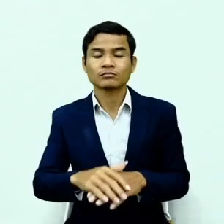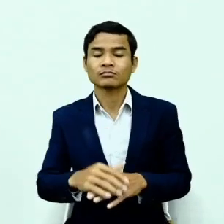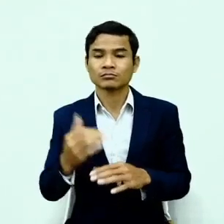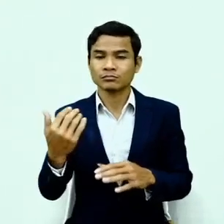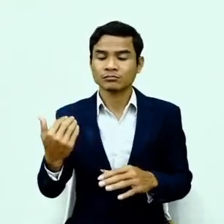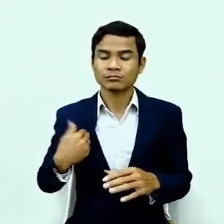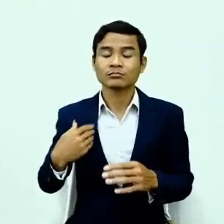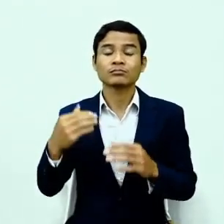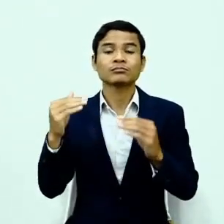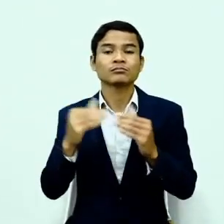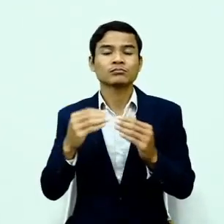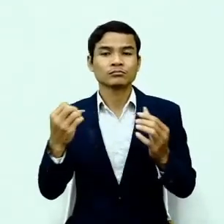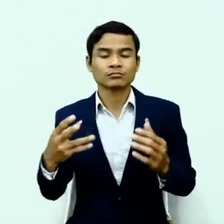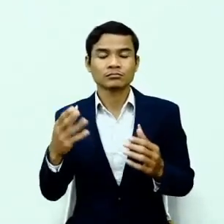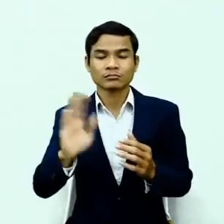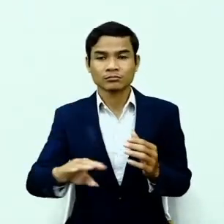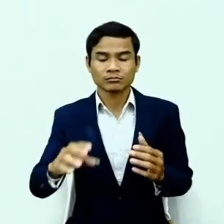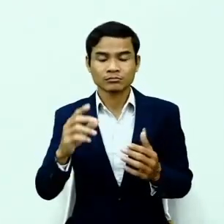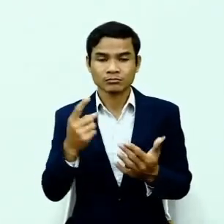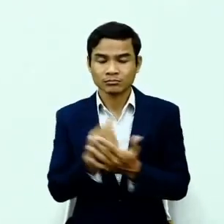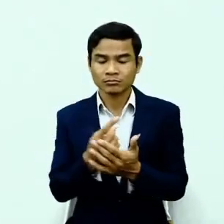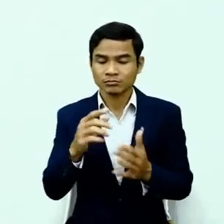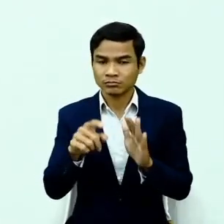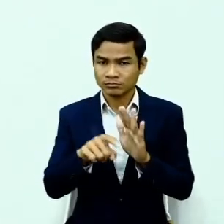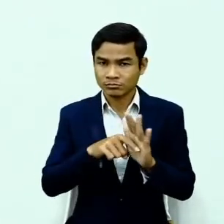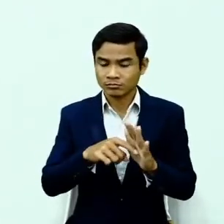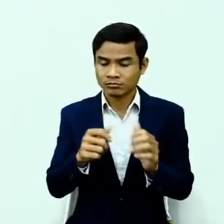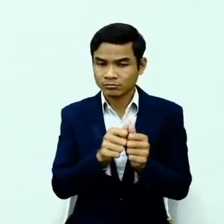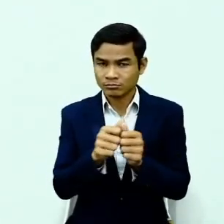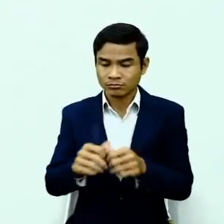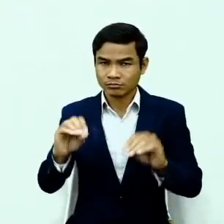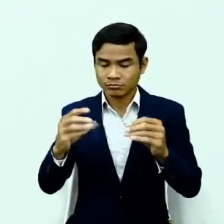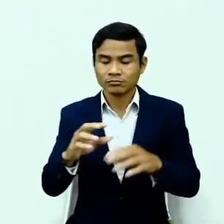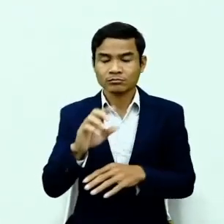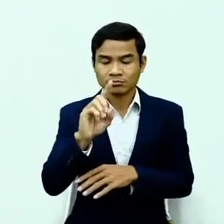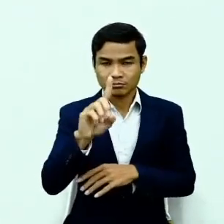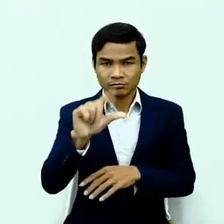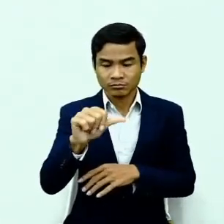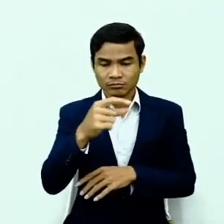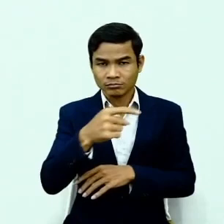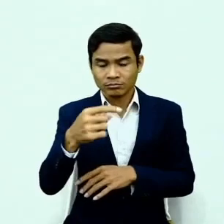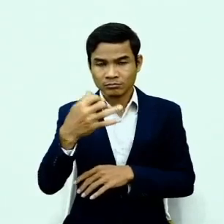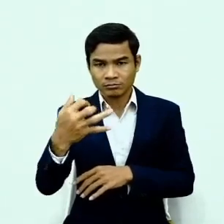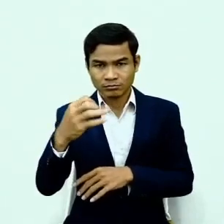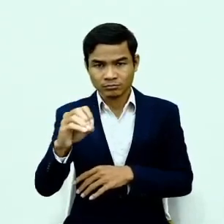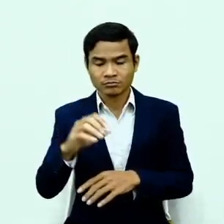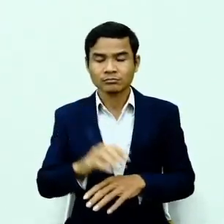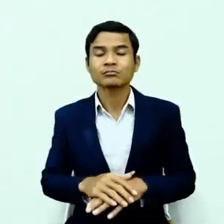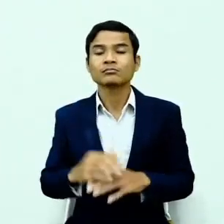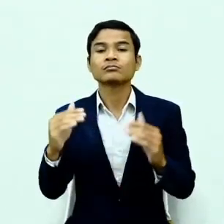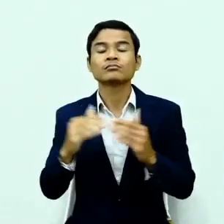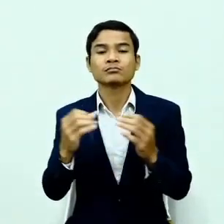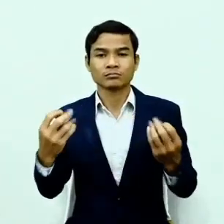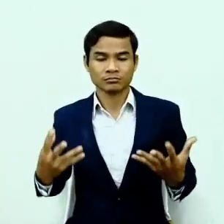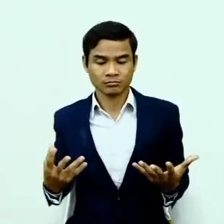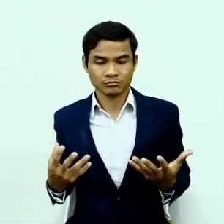sập chà chân con cho rụng đọ cho mùi nè cử mùi rối đọ chất sập